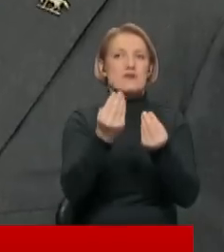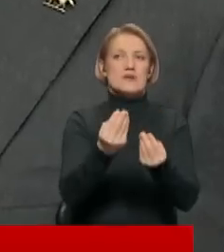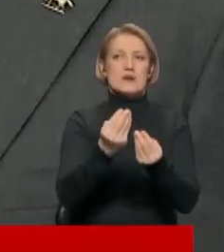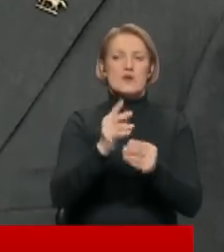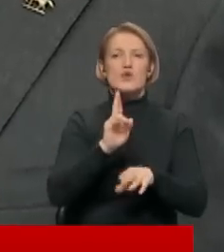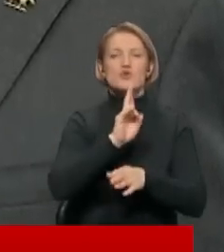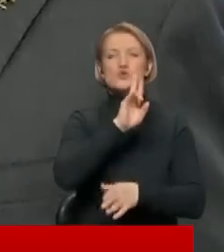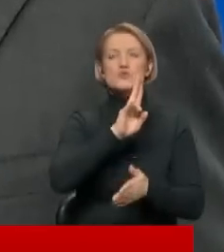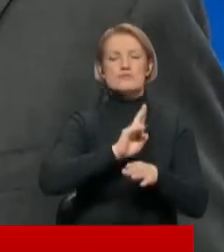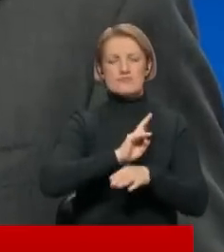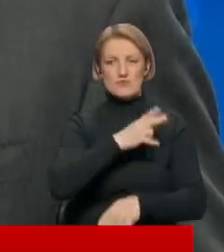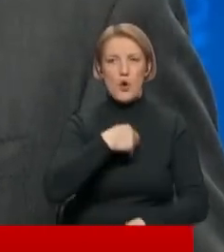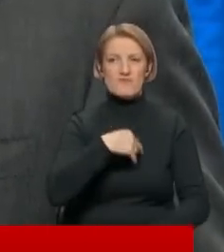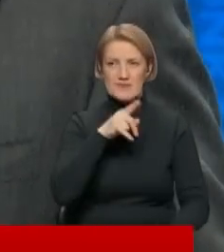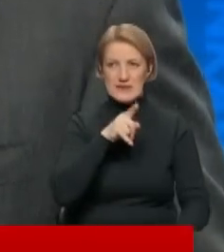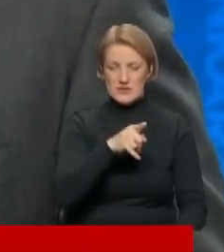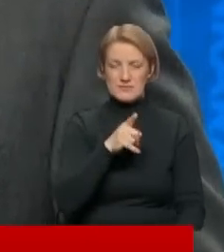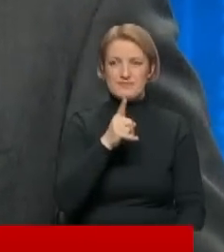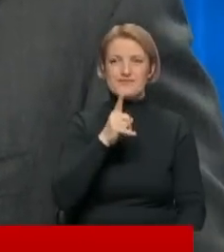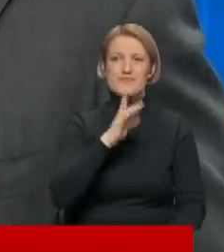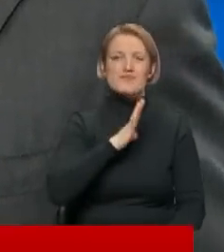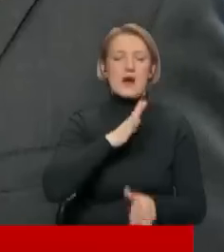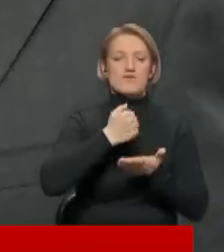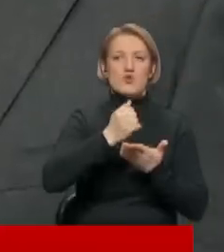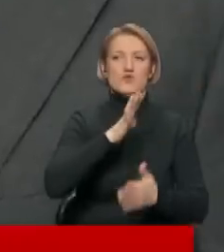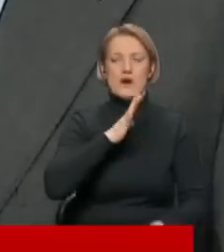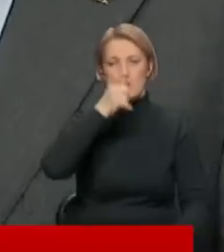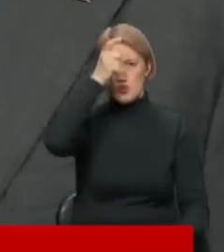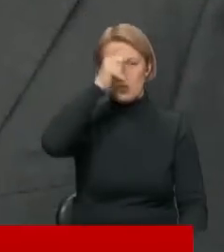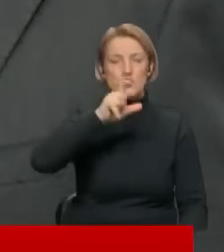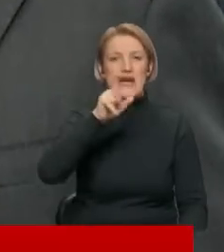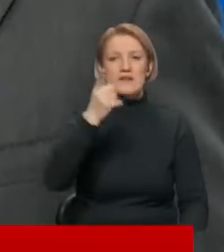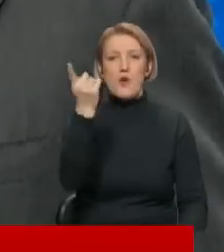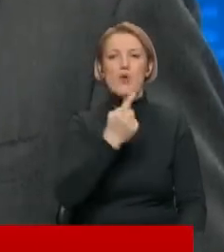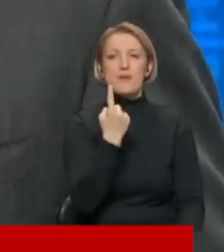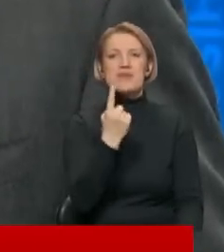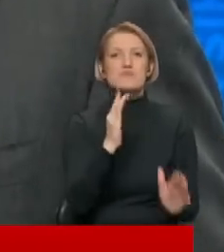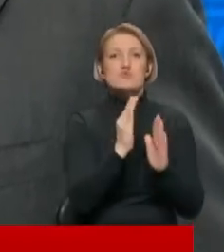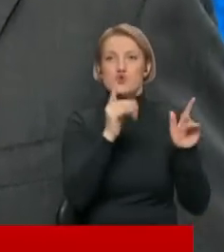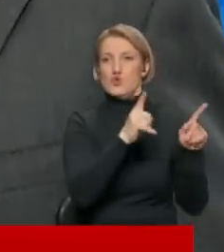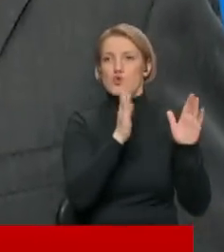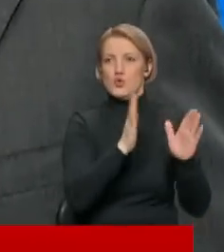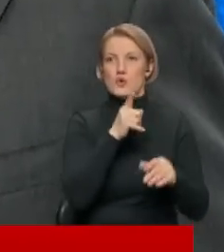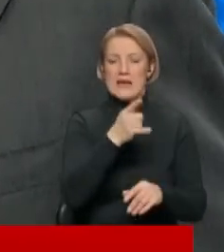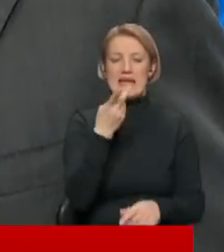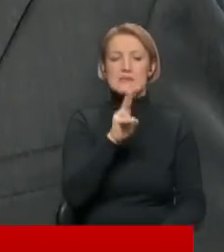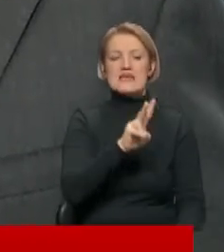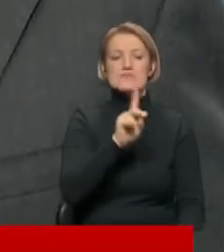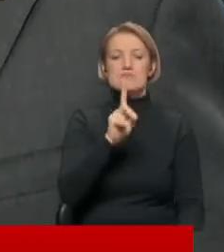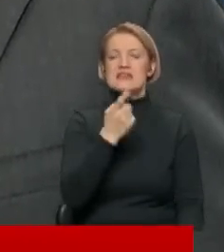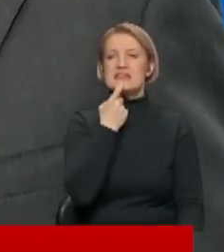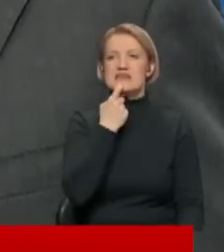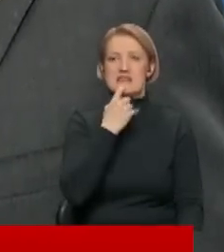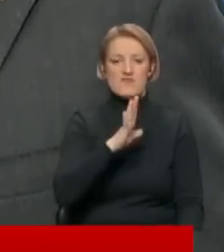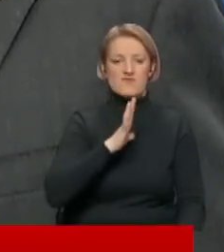Norveç'in de varlık fonu var Türkiye'nin Belki onda bir büyüklüğünde bir ülke bu ülkenin 2021 yılı